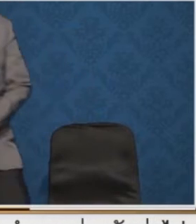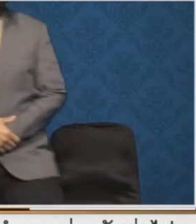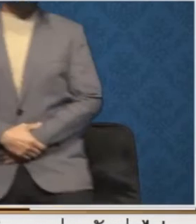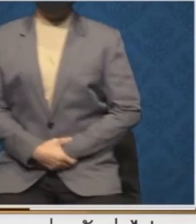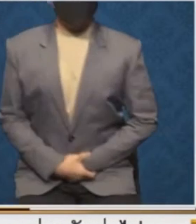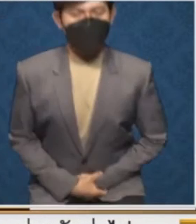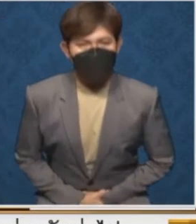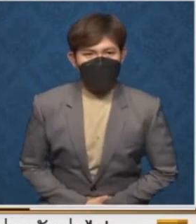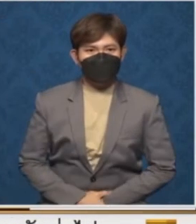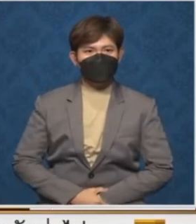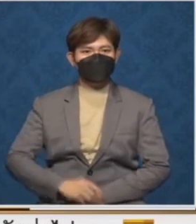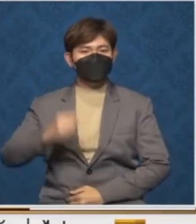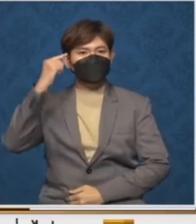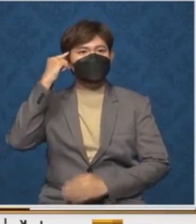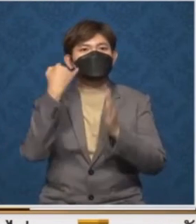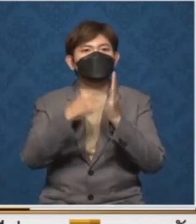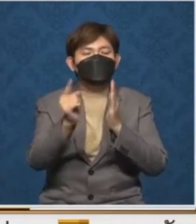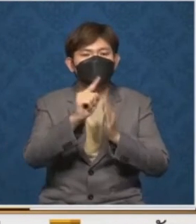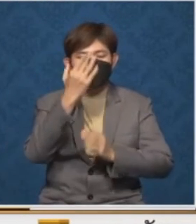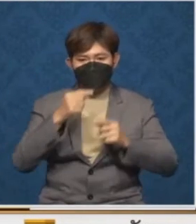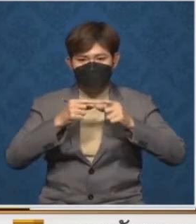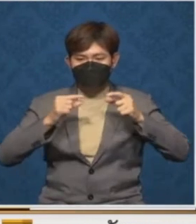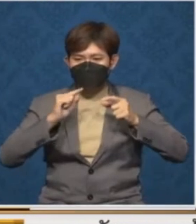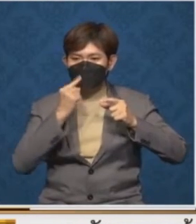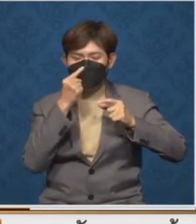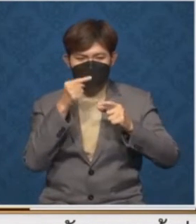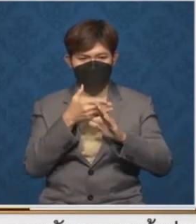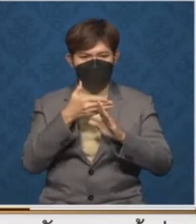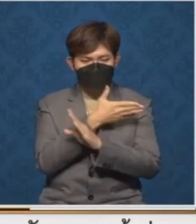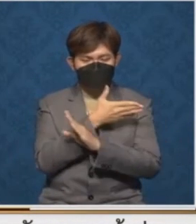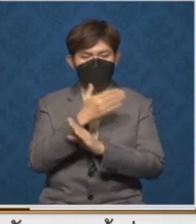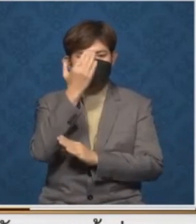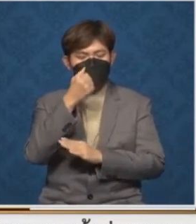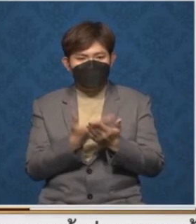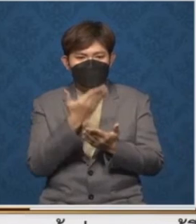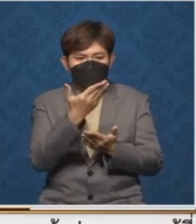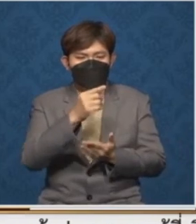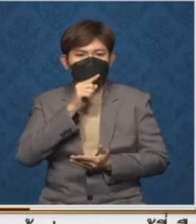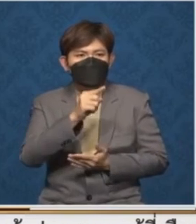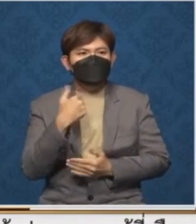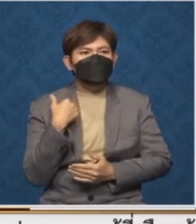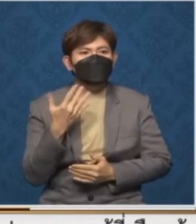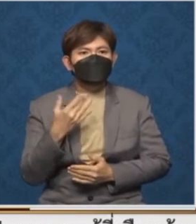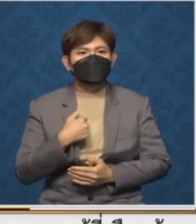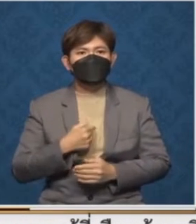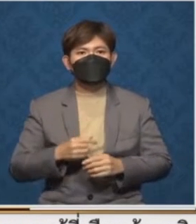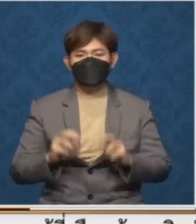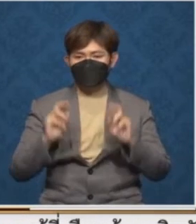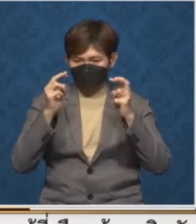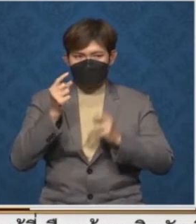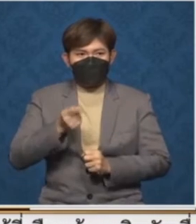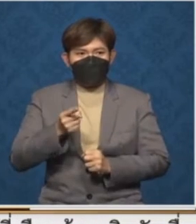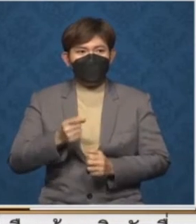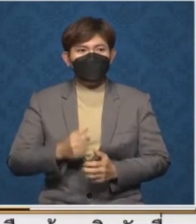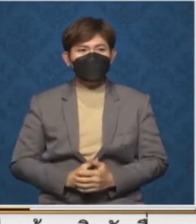่าติ หอไม่ติดโควิดจะได้ปองกันตัวจะได้แยกออกจคนอื่นทำไมลฐบารไม่จัด